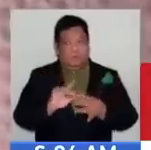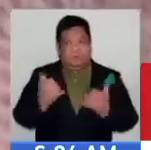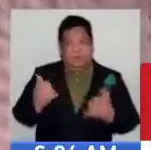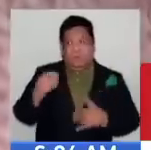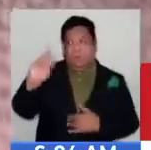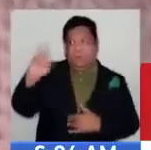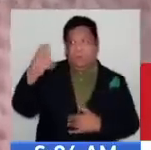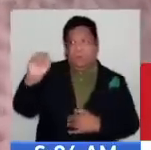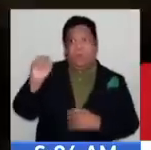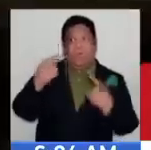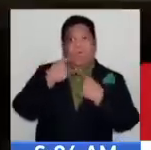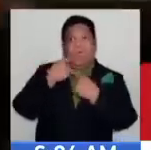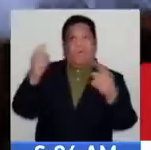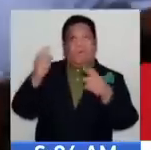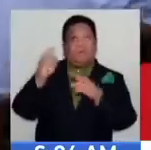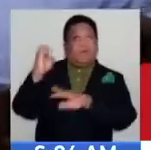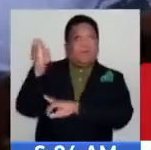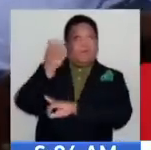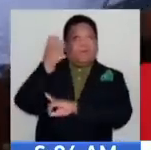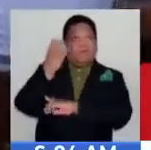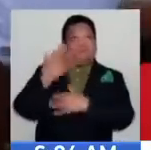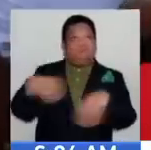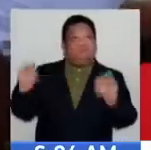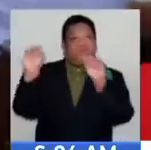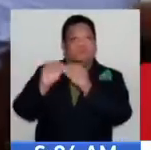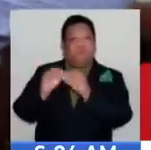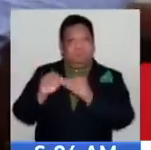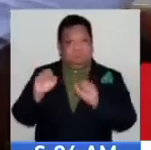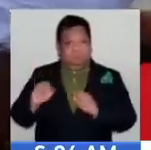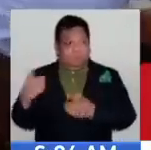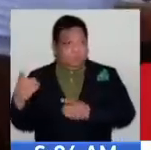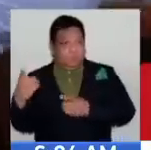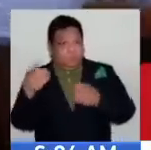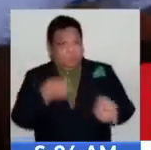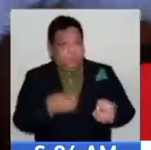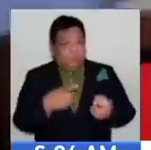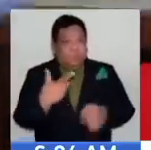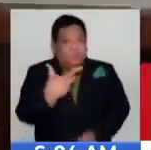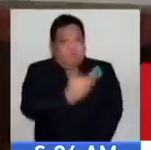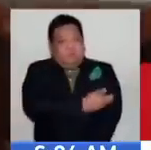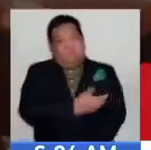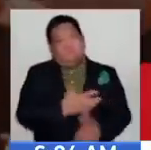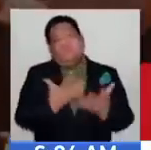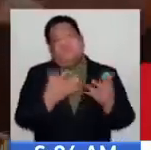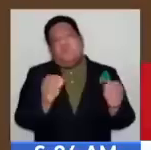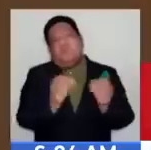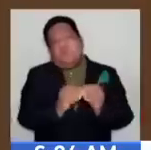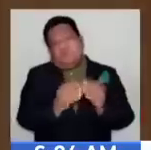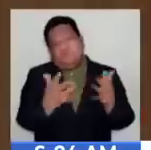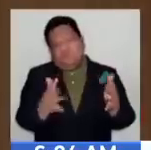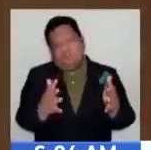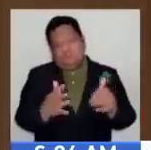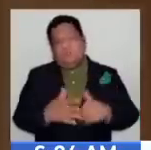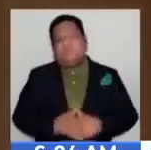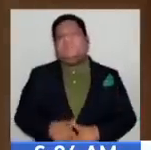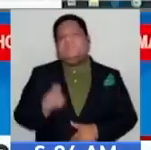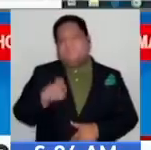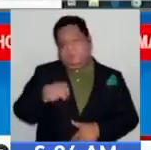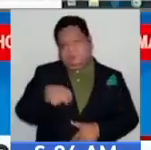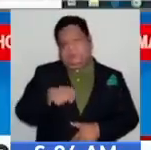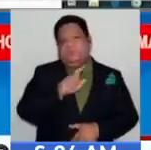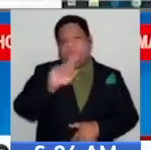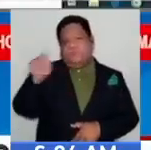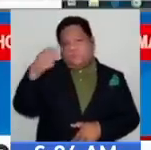tulad ng Pilipinas. Kaya dapat anyang gawing mabilis at madali ng gobyerno ang pamamahagi ng COVID vaccines. But